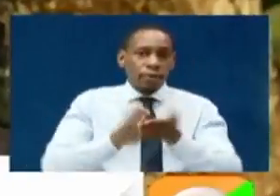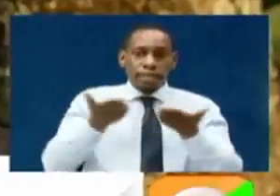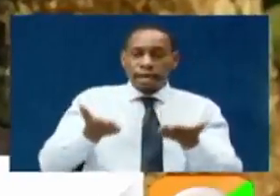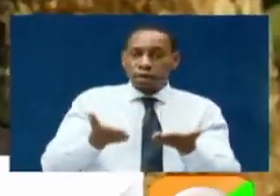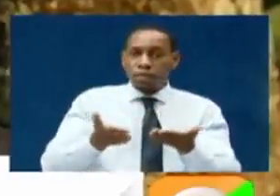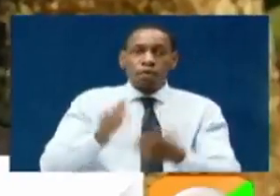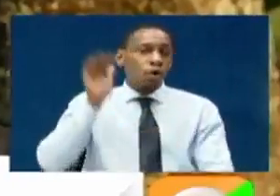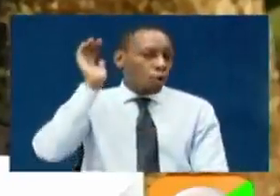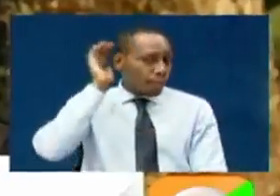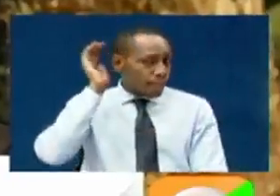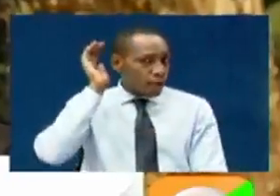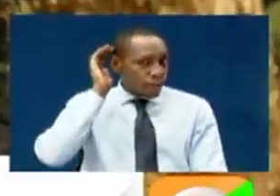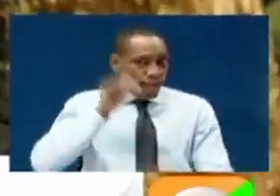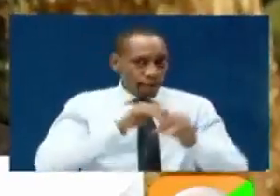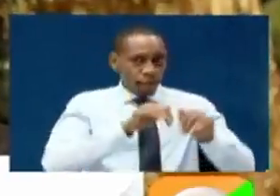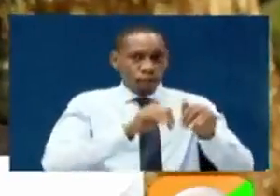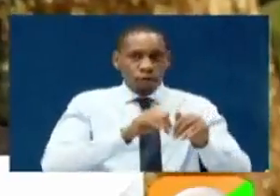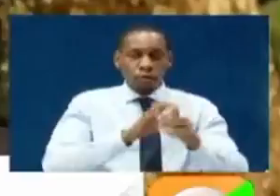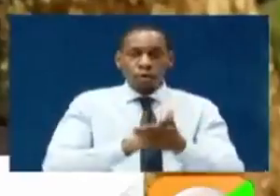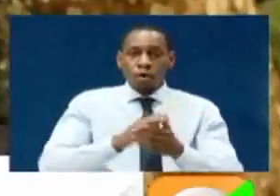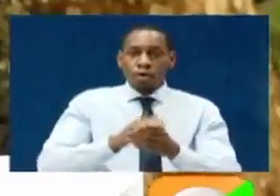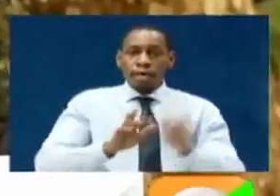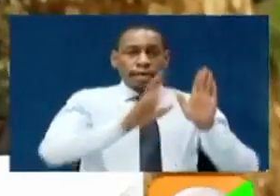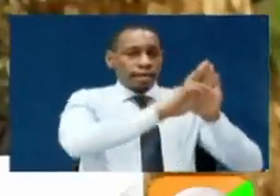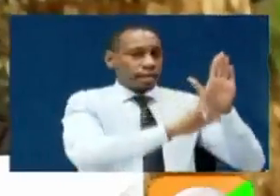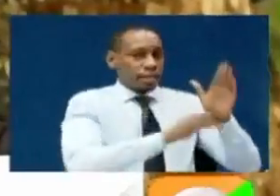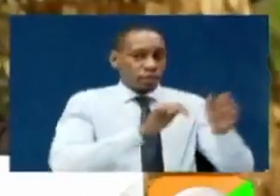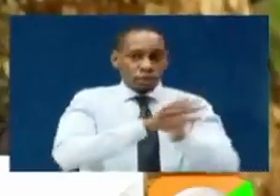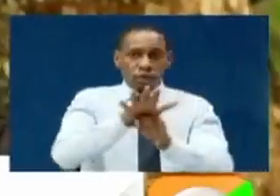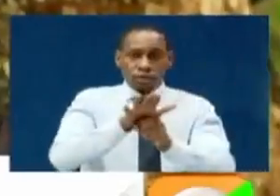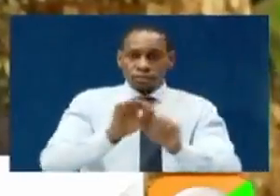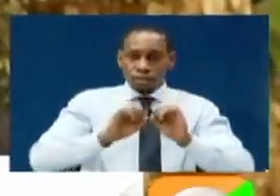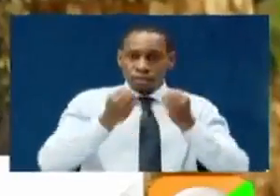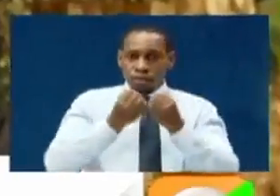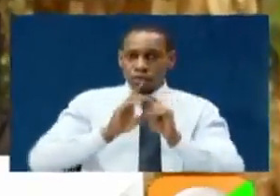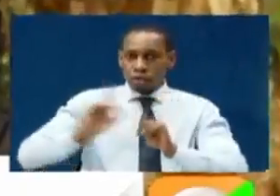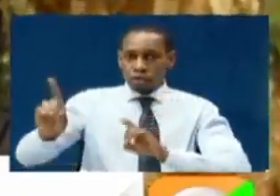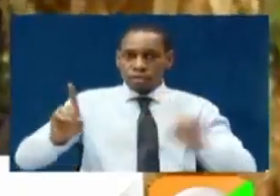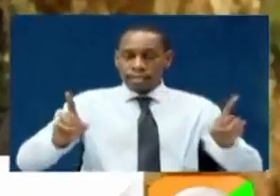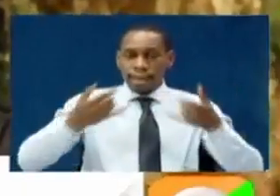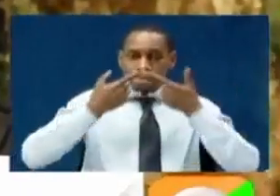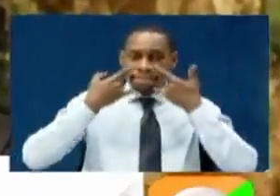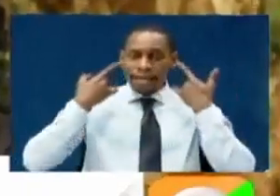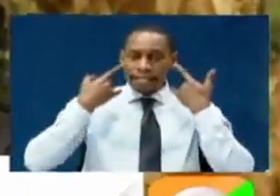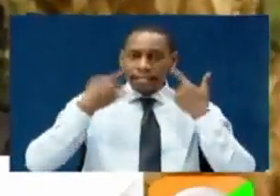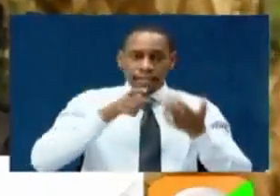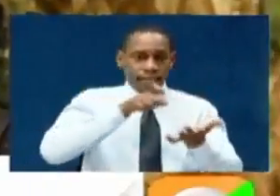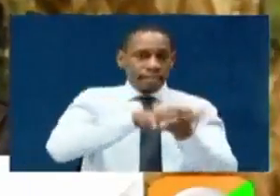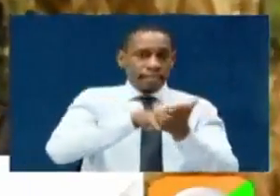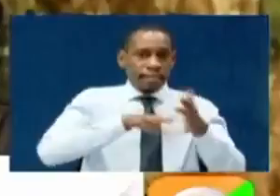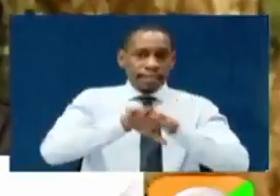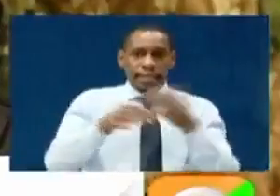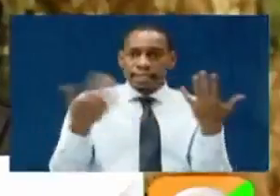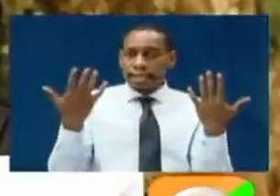tutatilia maanani maadili ya kupigana na COVID. Hii social distancing, hii kuvaa mask, kusanitize